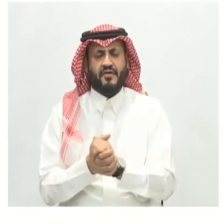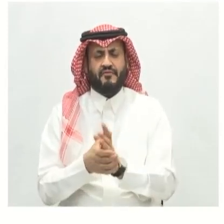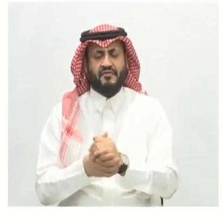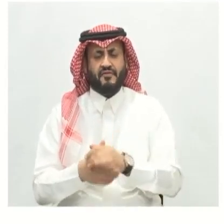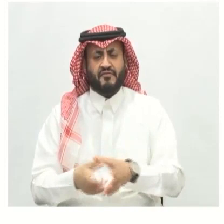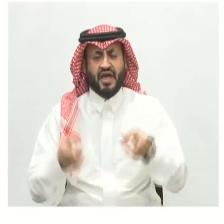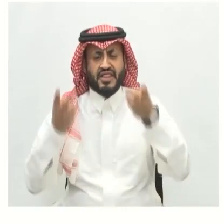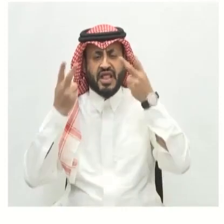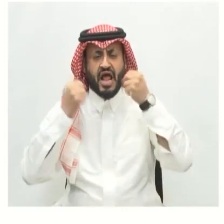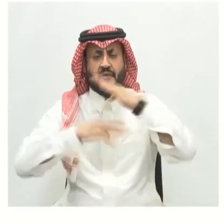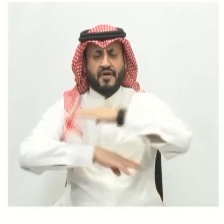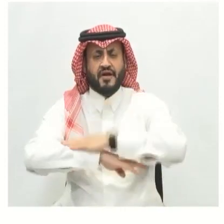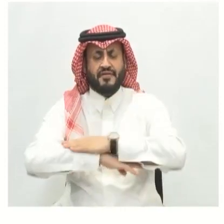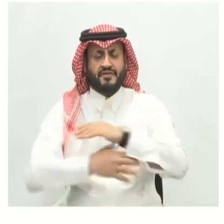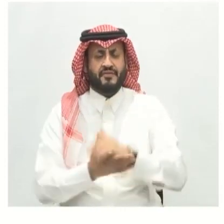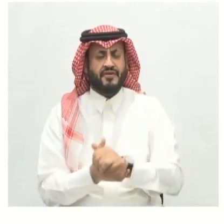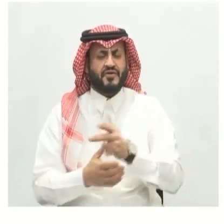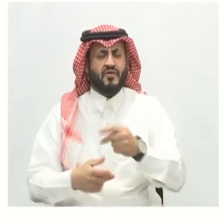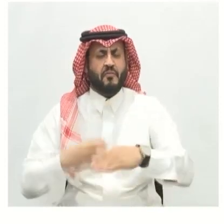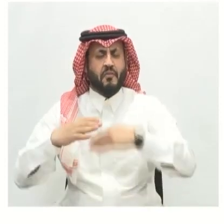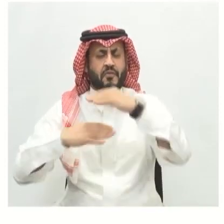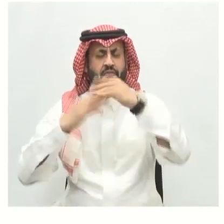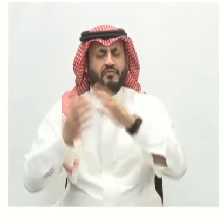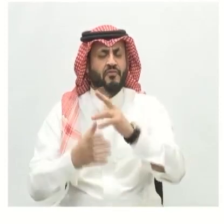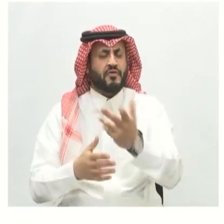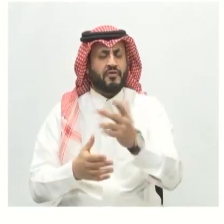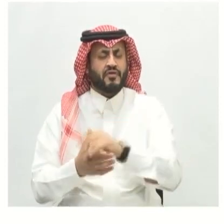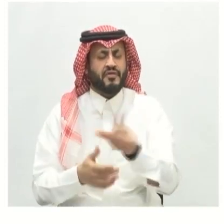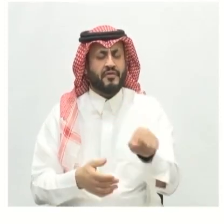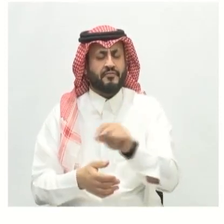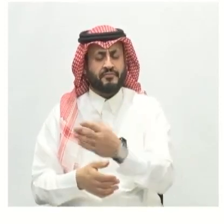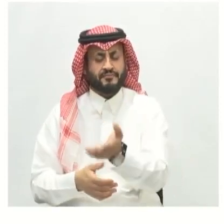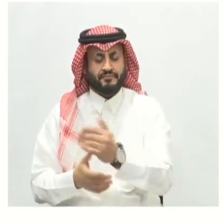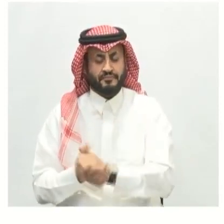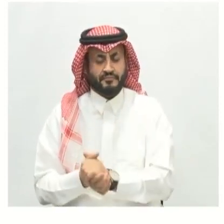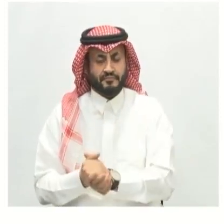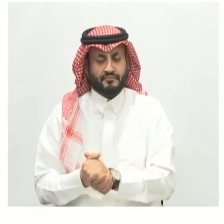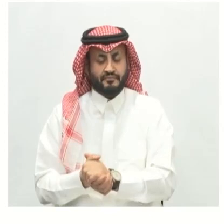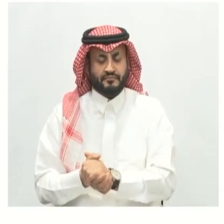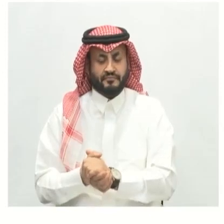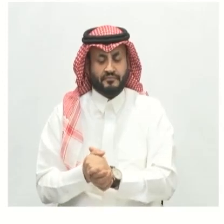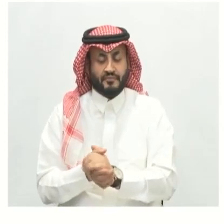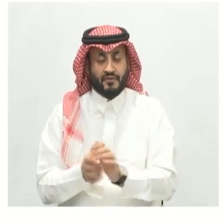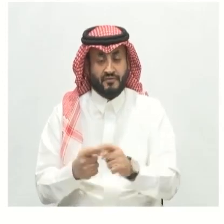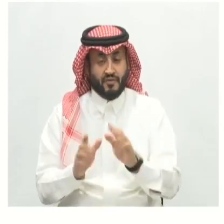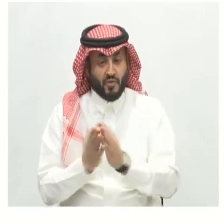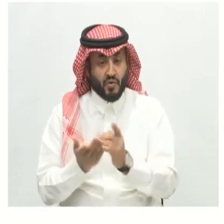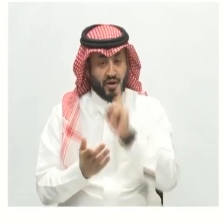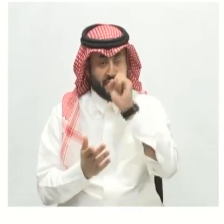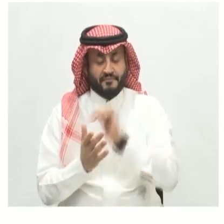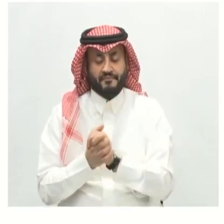تعلم الادب والذوق العام ما هي مثل بارك الله فيكم القران